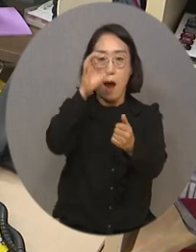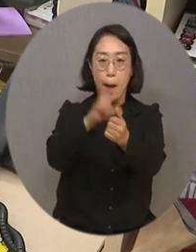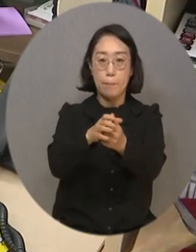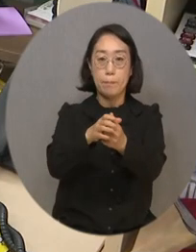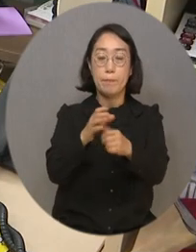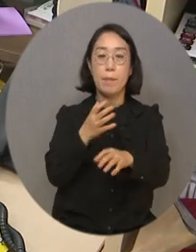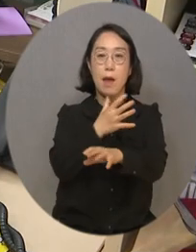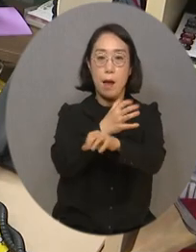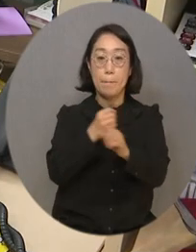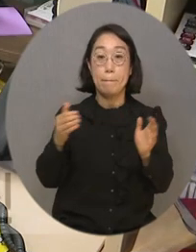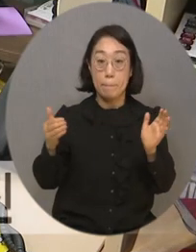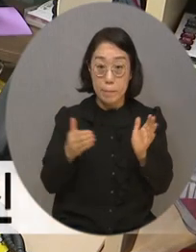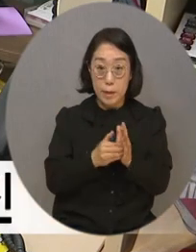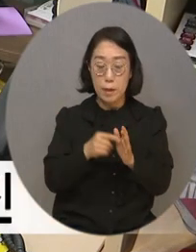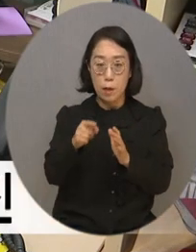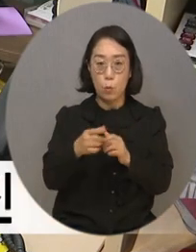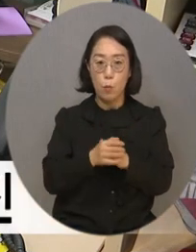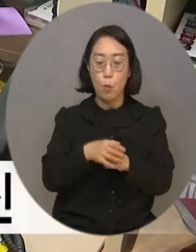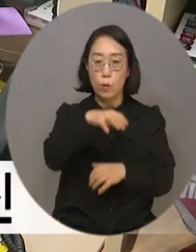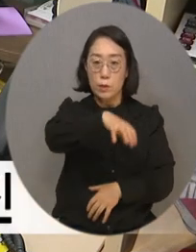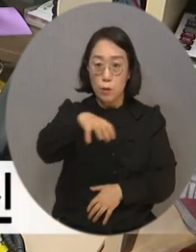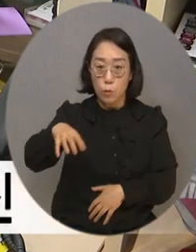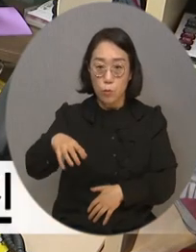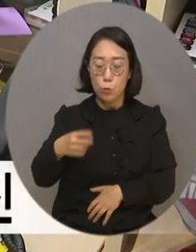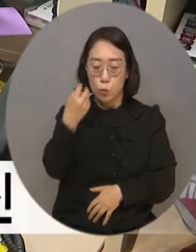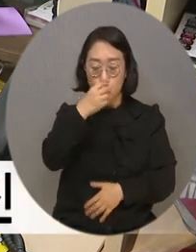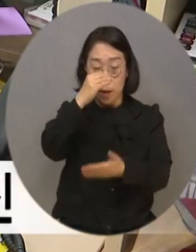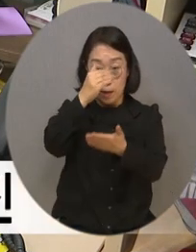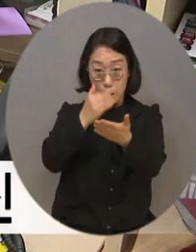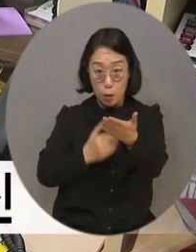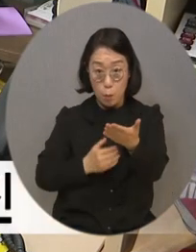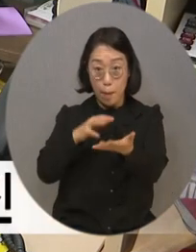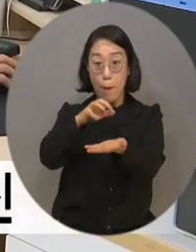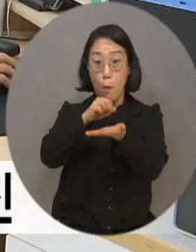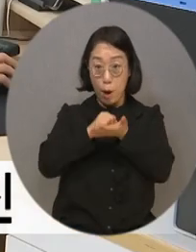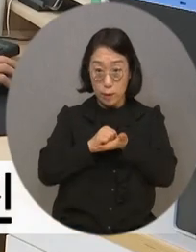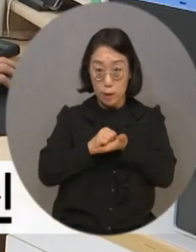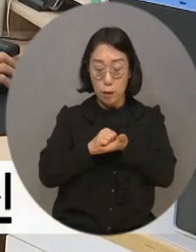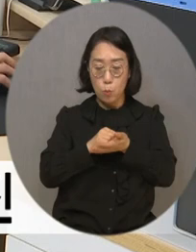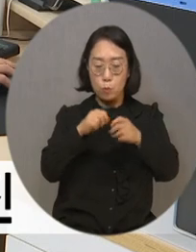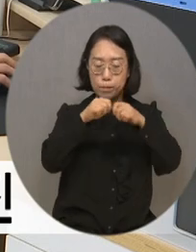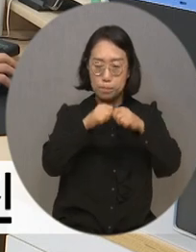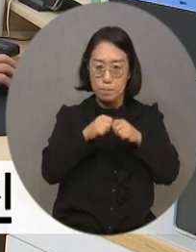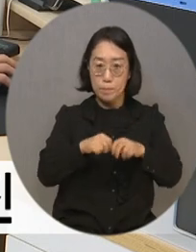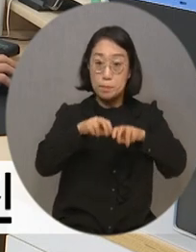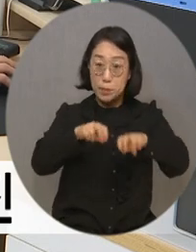협약을 체결한 데 이어 시군으로부터 조사 명단을 확보해 실태를 조사하고